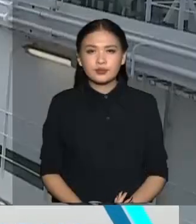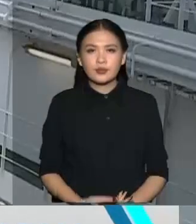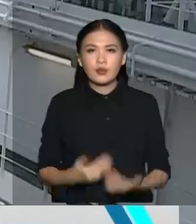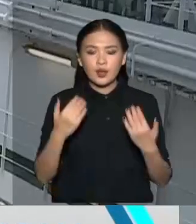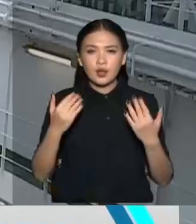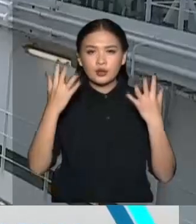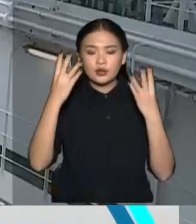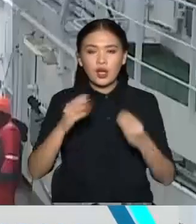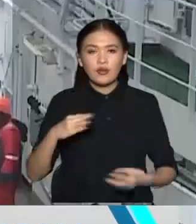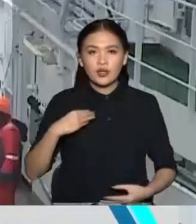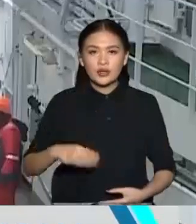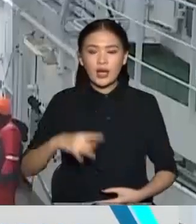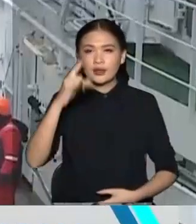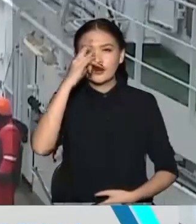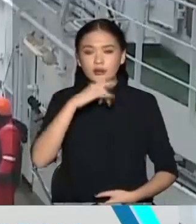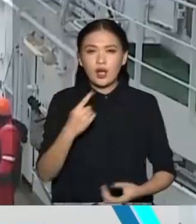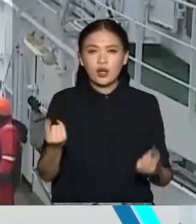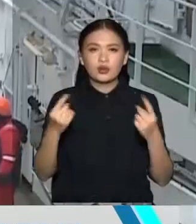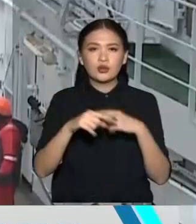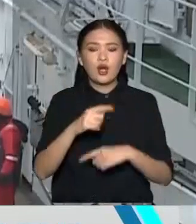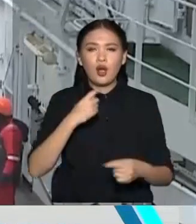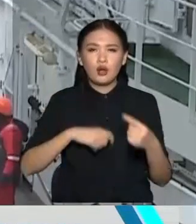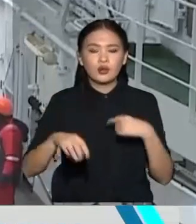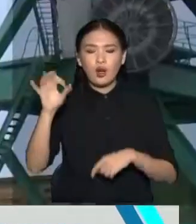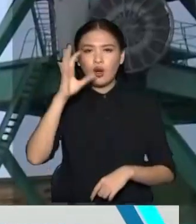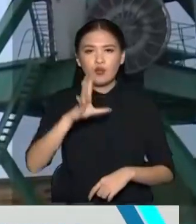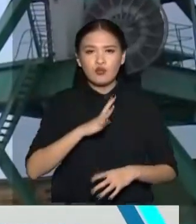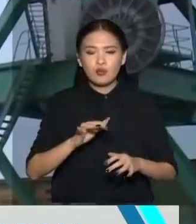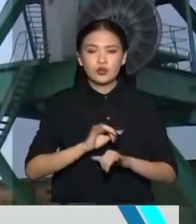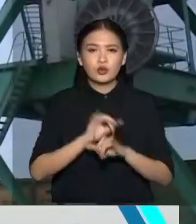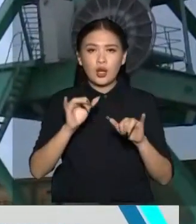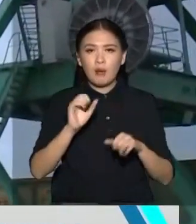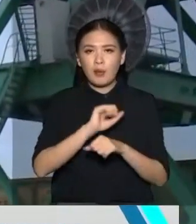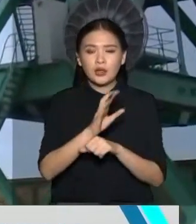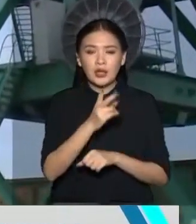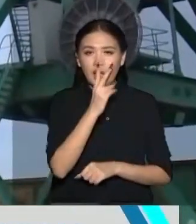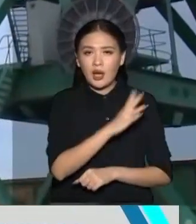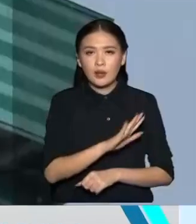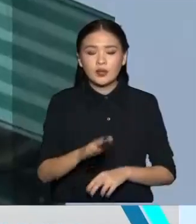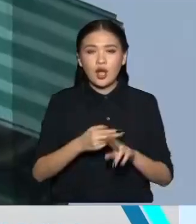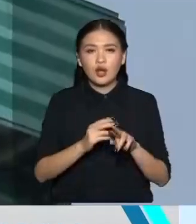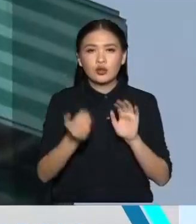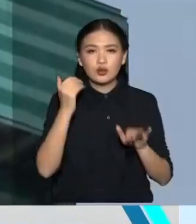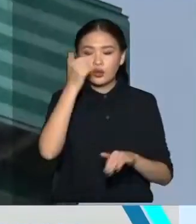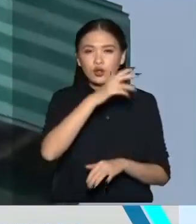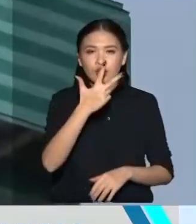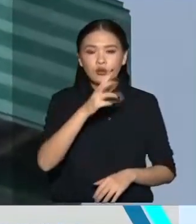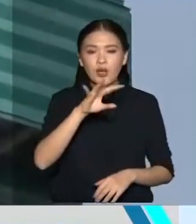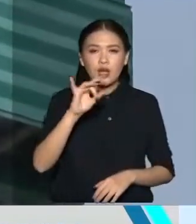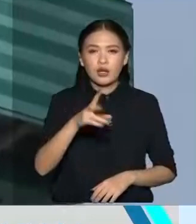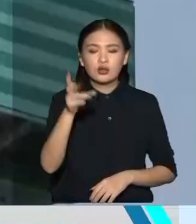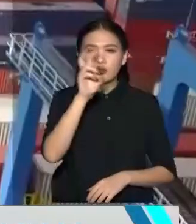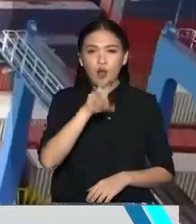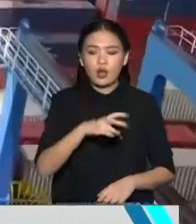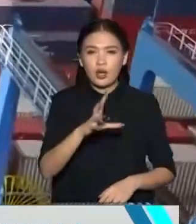Бүгінгі таңда Франция мен Қазақстан арасындағы сауда айналымы артып келеді. Мәселен, пандемияға қарамастан өткен жылы 3 миллиард долларды құраған, ал